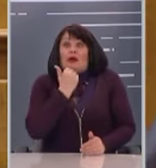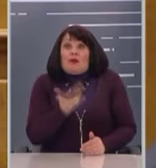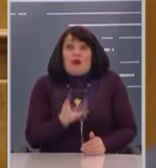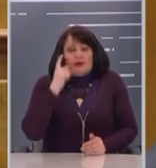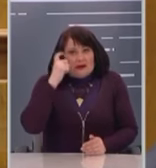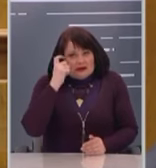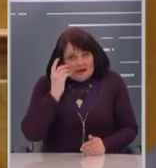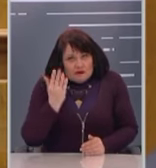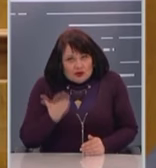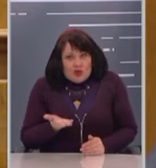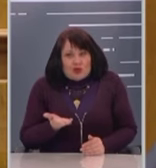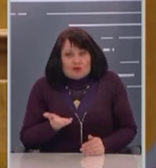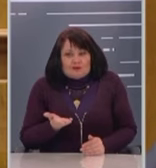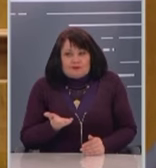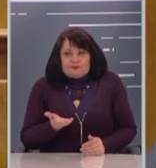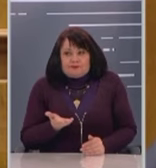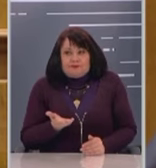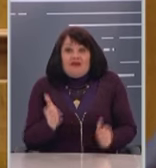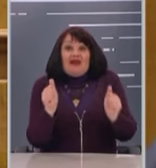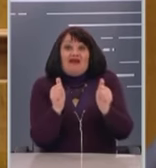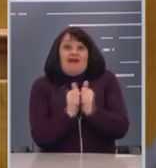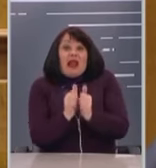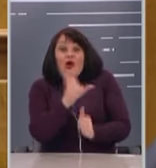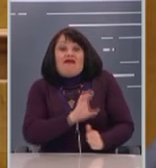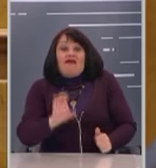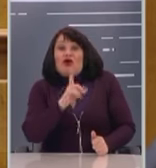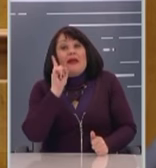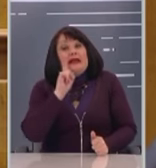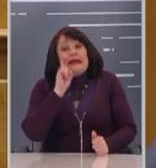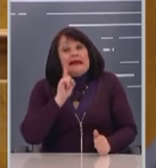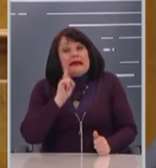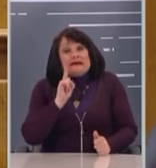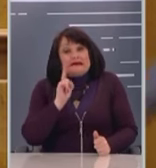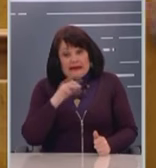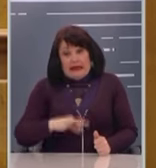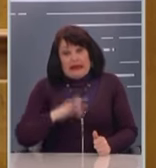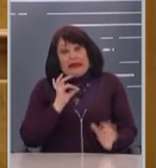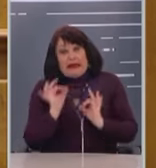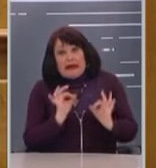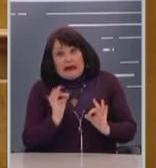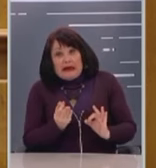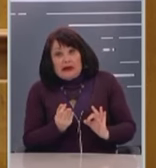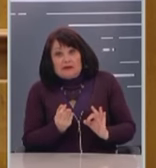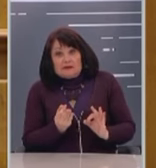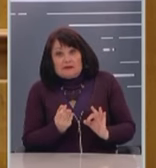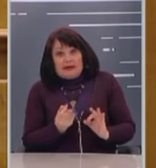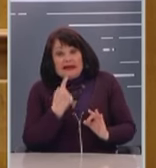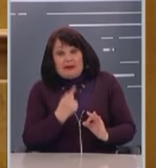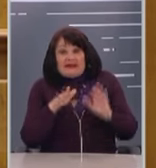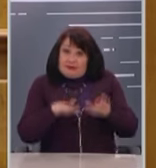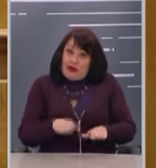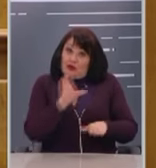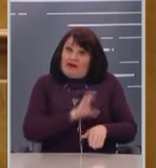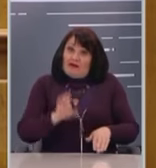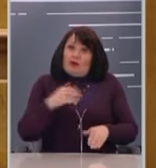Δεν μπορώ επίσης να φανταστώ, κυρίες και κύριοι φιλοευρωπαϊστές, και μένουμε Ευρωπαίοι, πως είναι δυνατόν μετά από όλα αυτά που κάνατε σε αυτόν τον τόπο